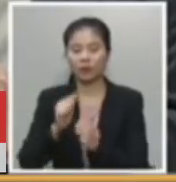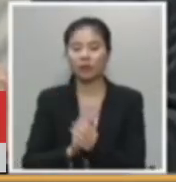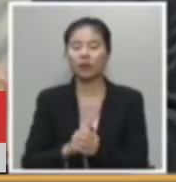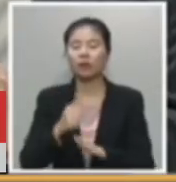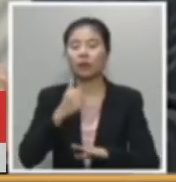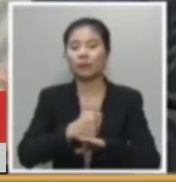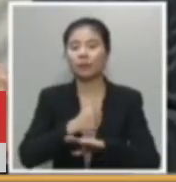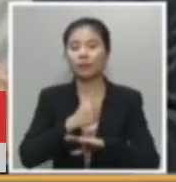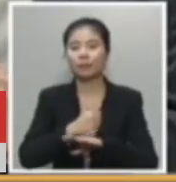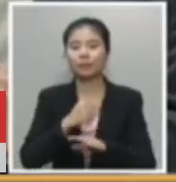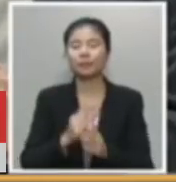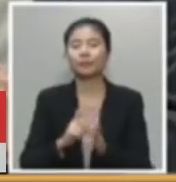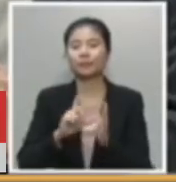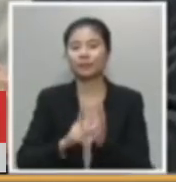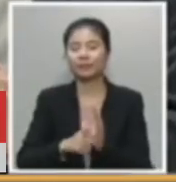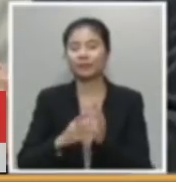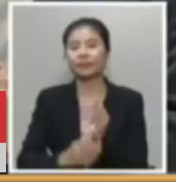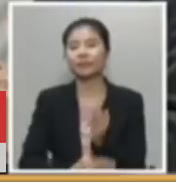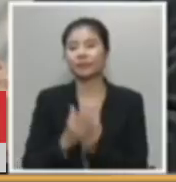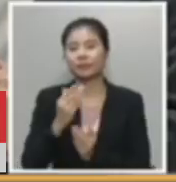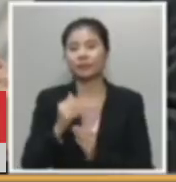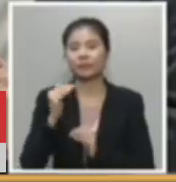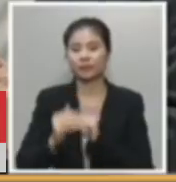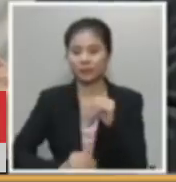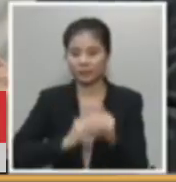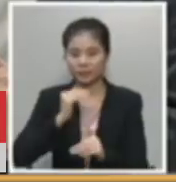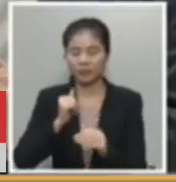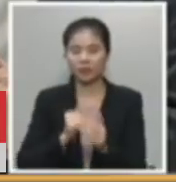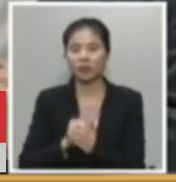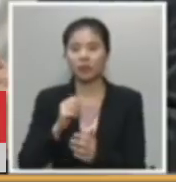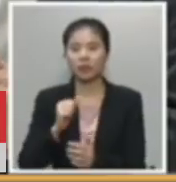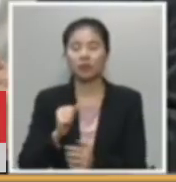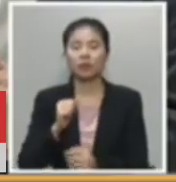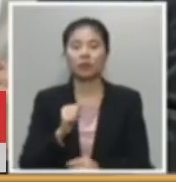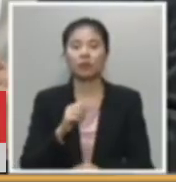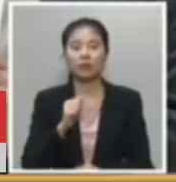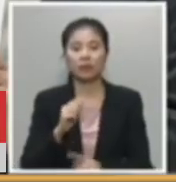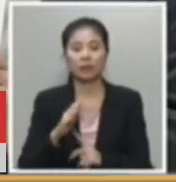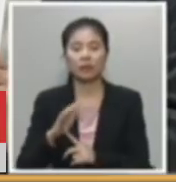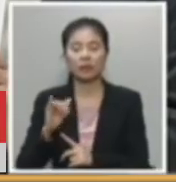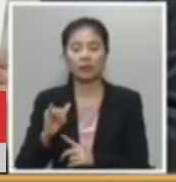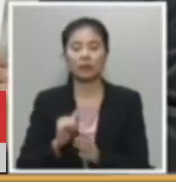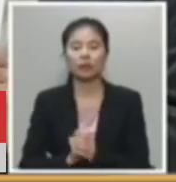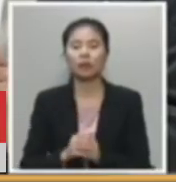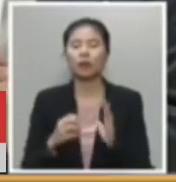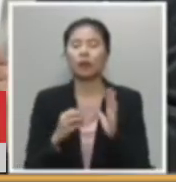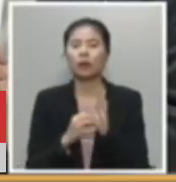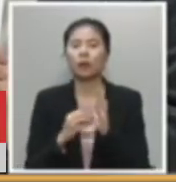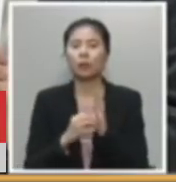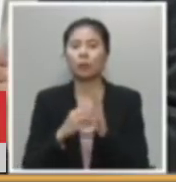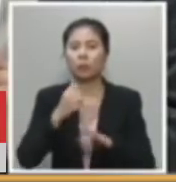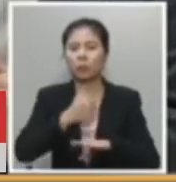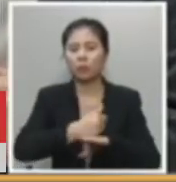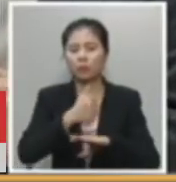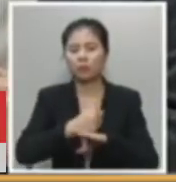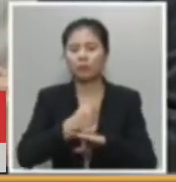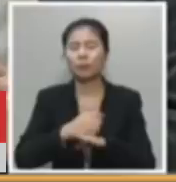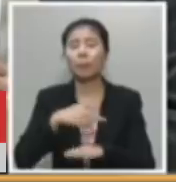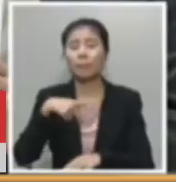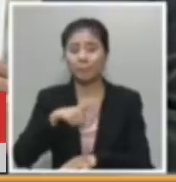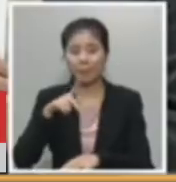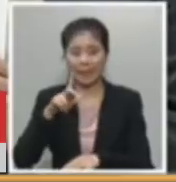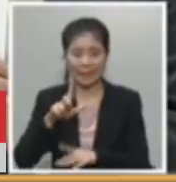งบเลขาสภาพัฒน์อัยการสูงสุดนะครับแล้วก็ผู้ว่ากทม.เป็นเลขาโทษนะครับปลัดกทม.เป็นเลขา